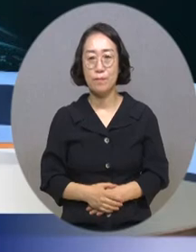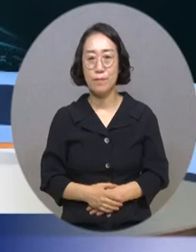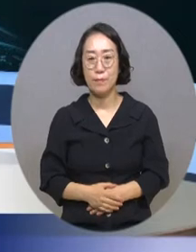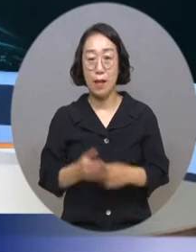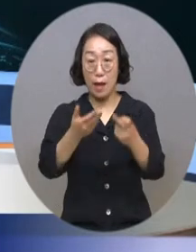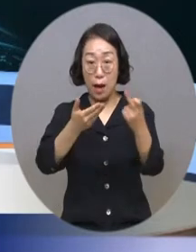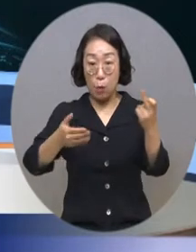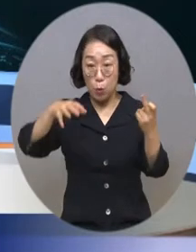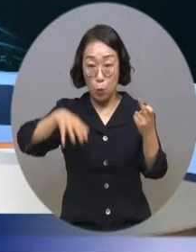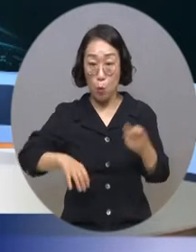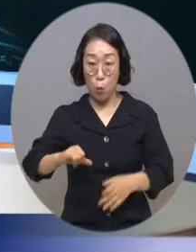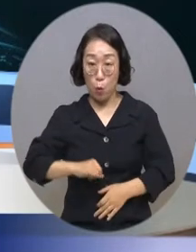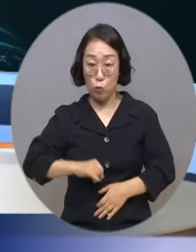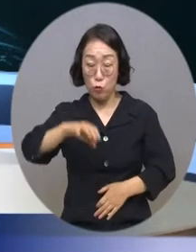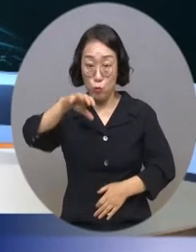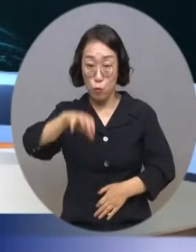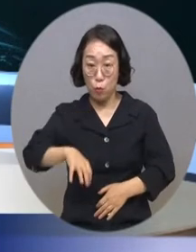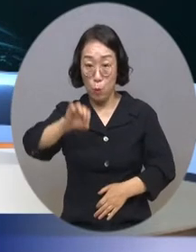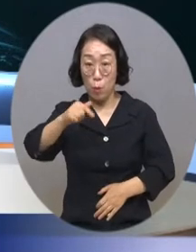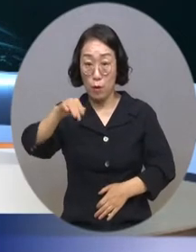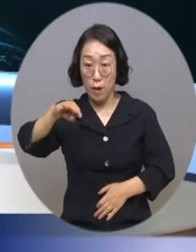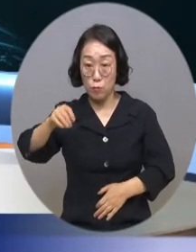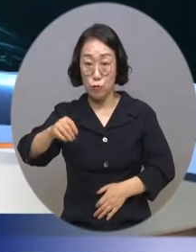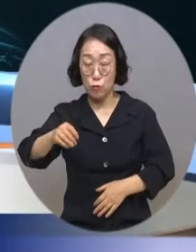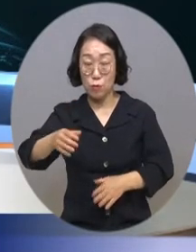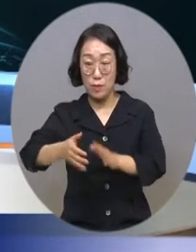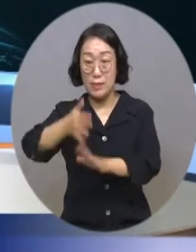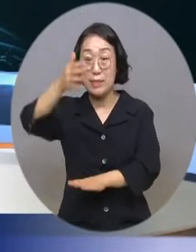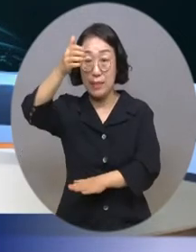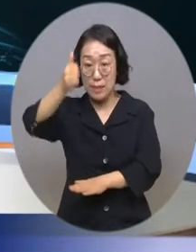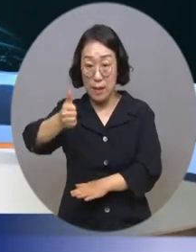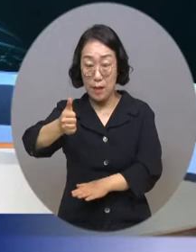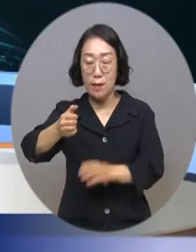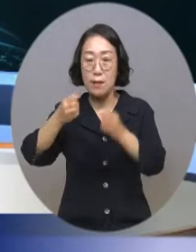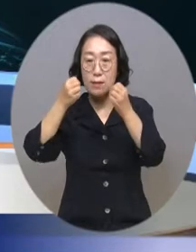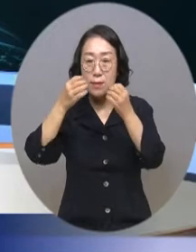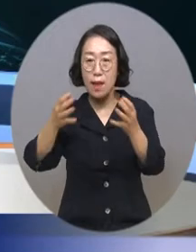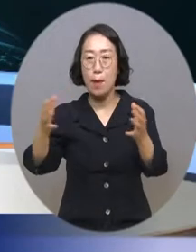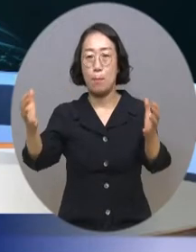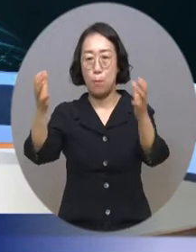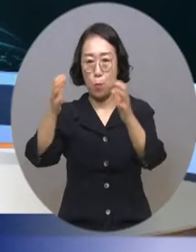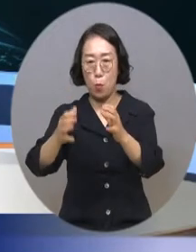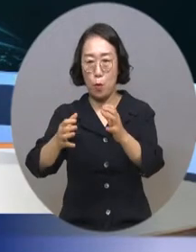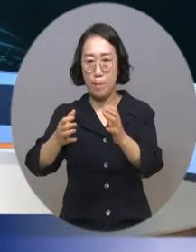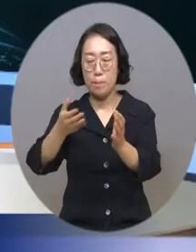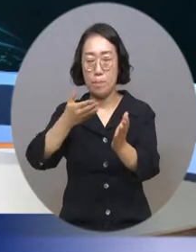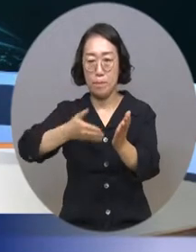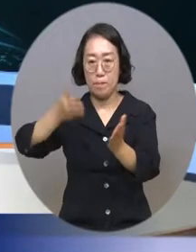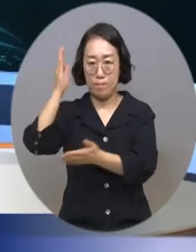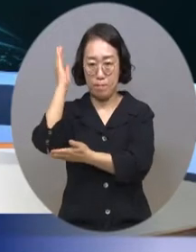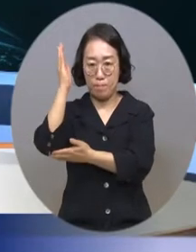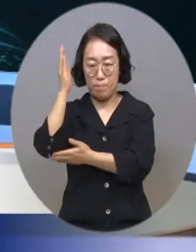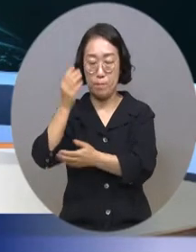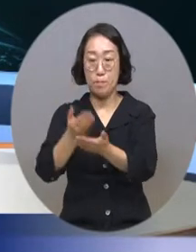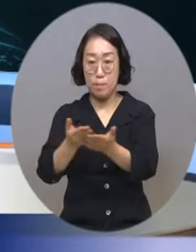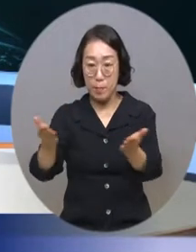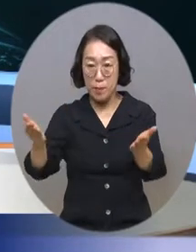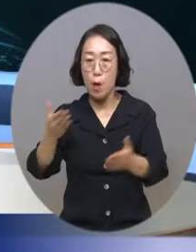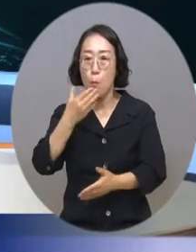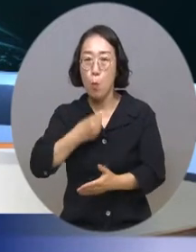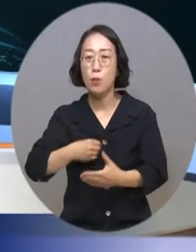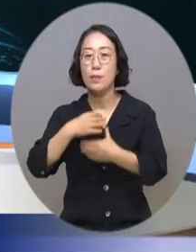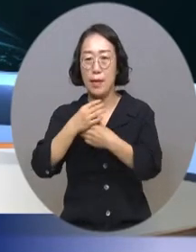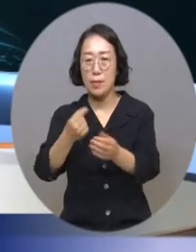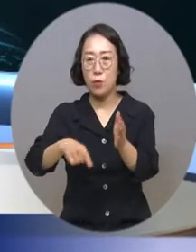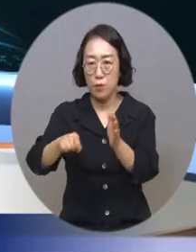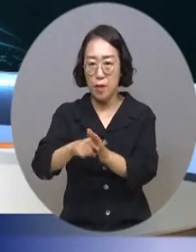강원도 원주시의 원강수 신임 원주시장이 첫 정례 브리핑을 갖고 지역사회 복지 안정에 최우선